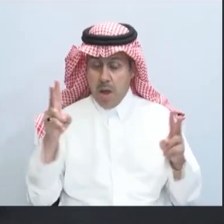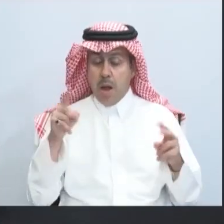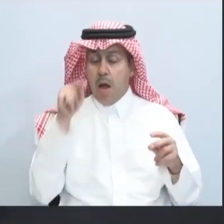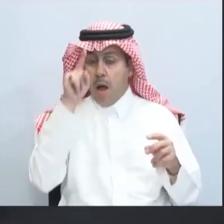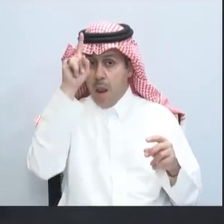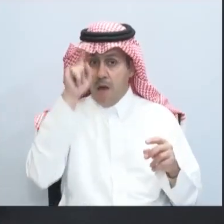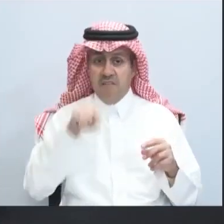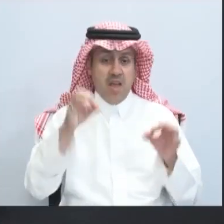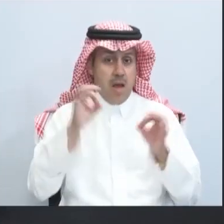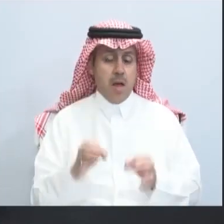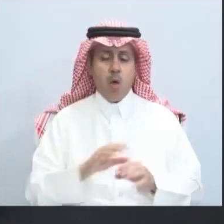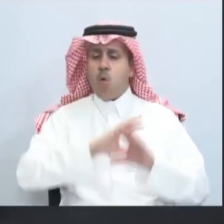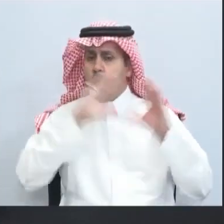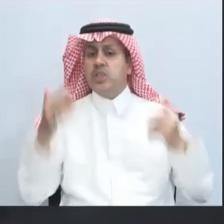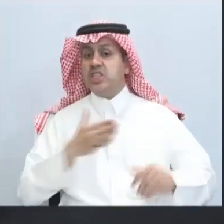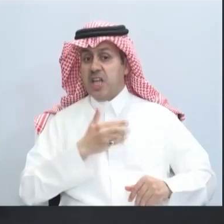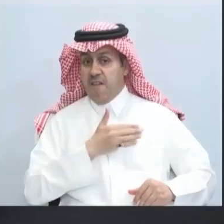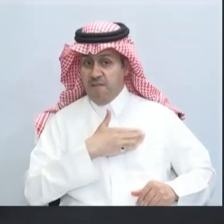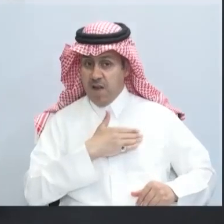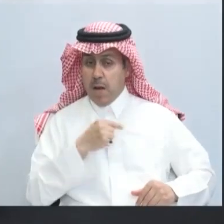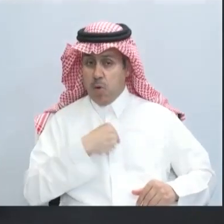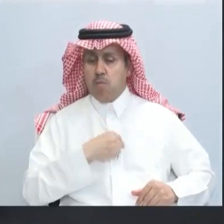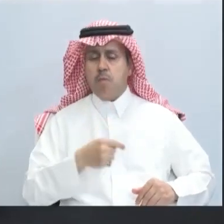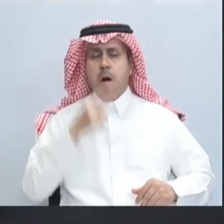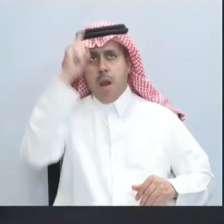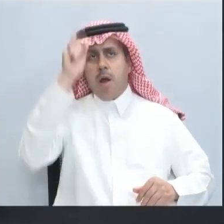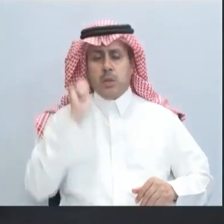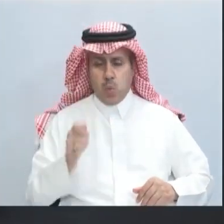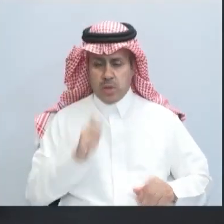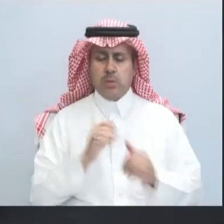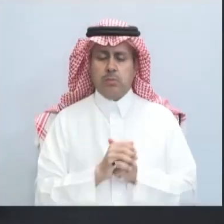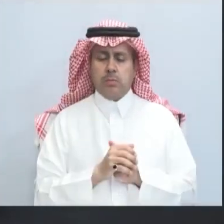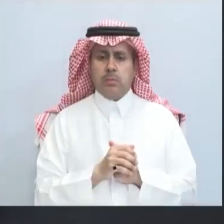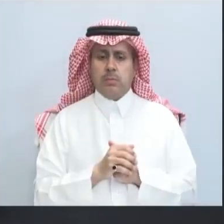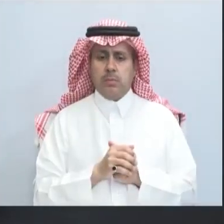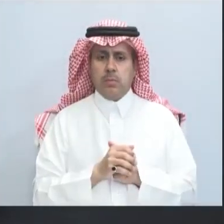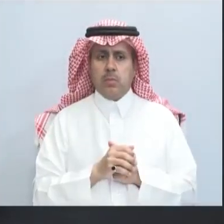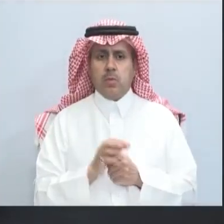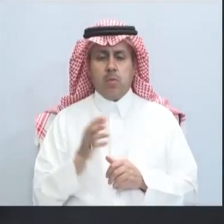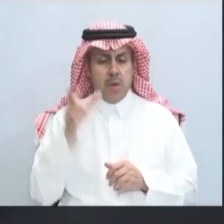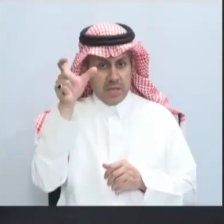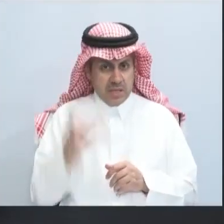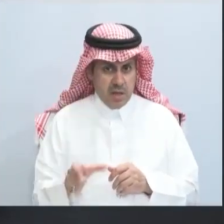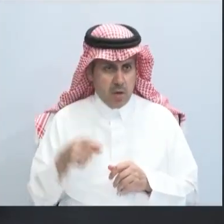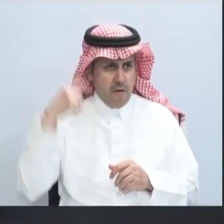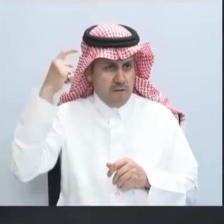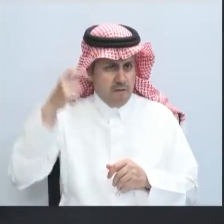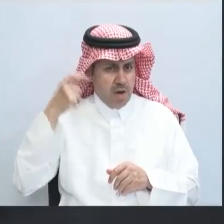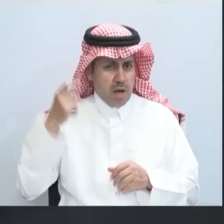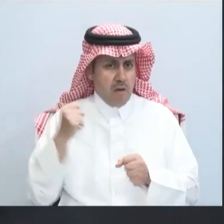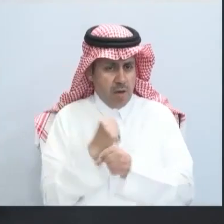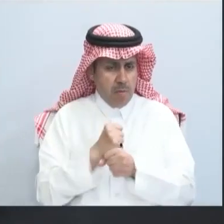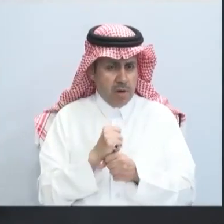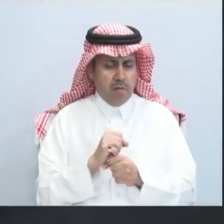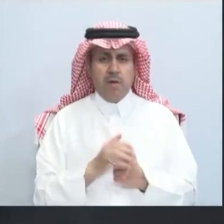تخفوه كذلك سيحاسبكم باللا مشقه ربما الانسان يعزم على امر فيه سوء او